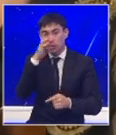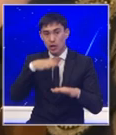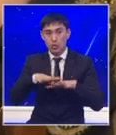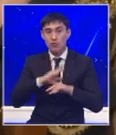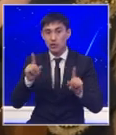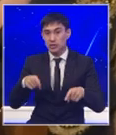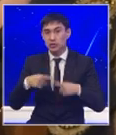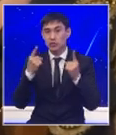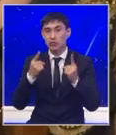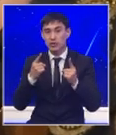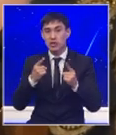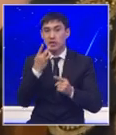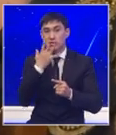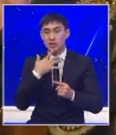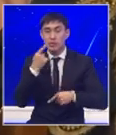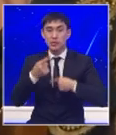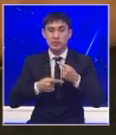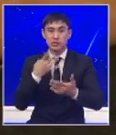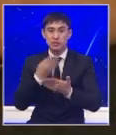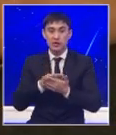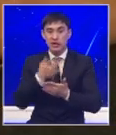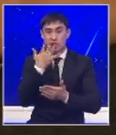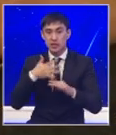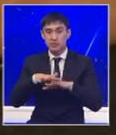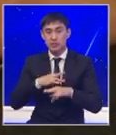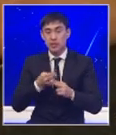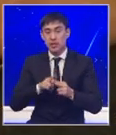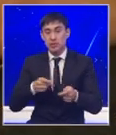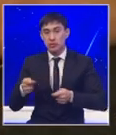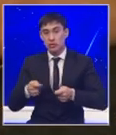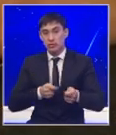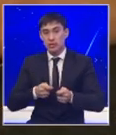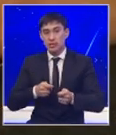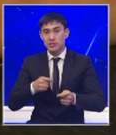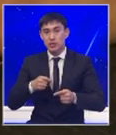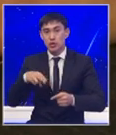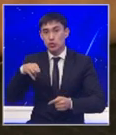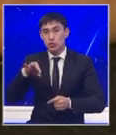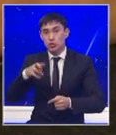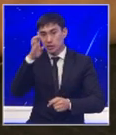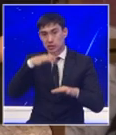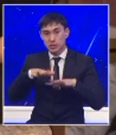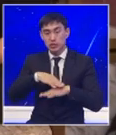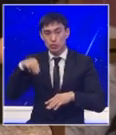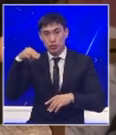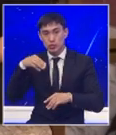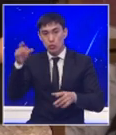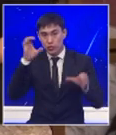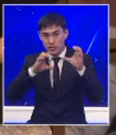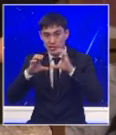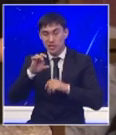восстанавливают пробелы в Национальном наследии своих этносов это отметили и руководитель департамента тюркских стран турецкого университета